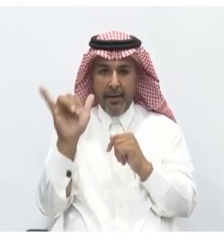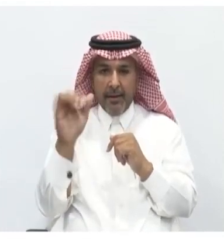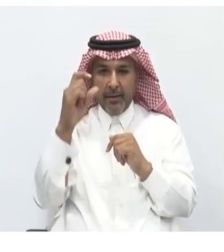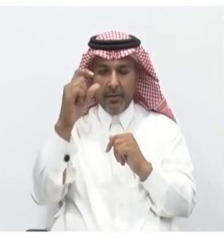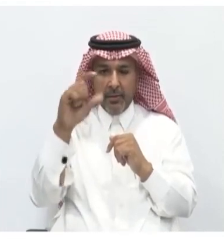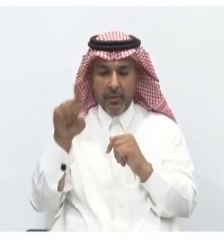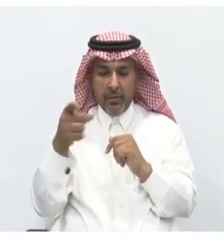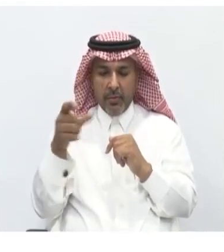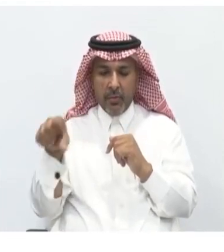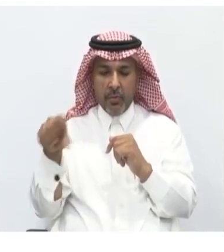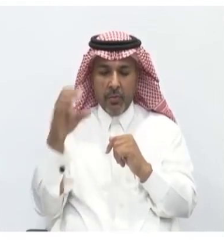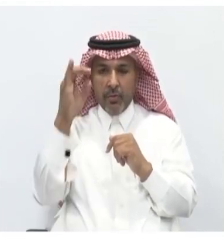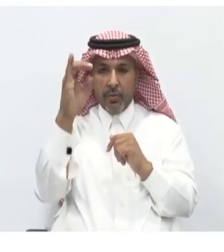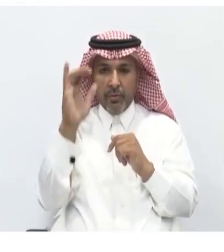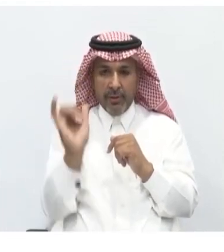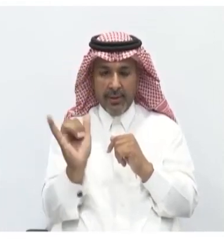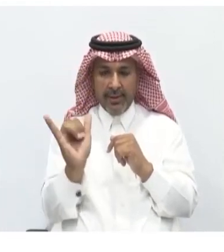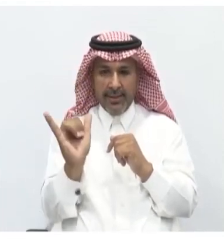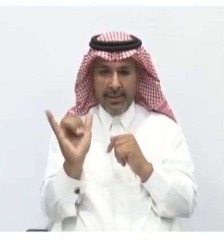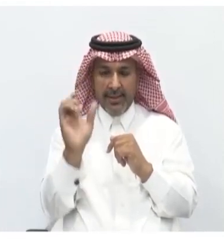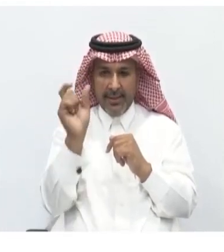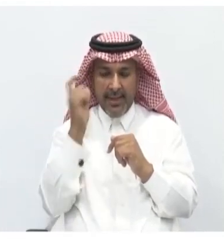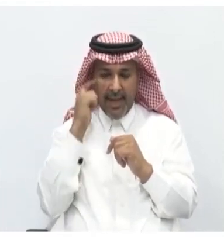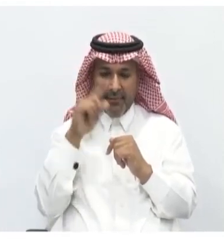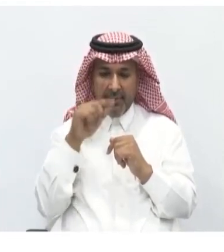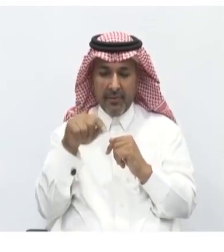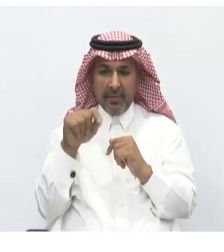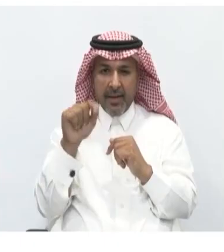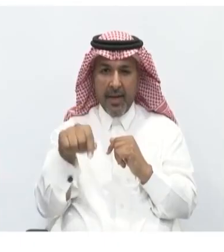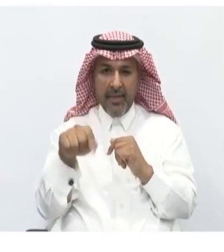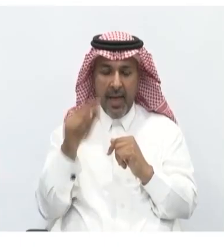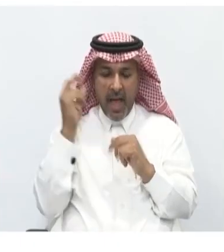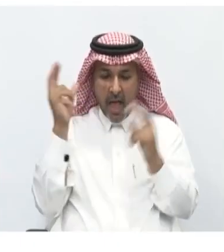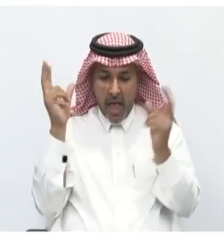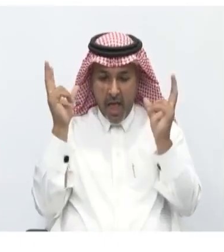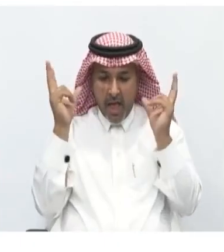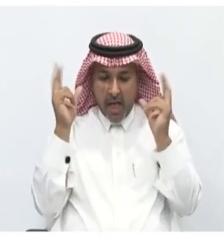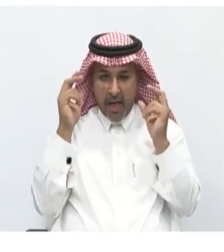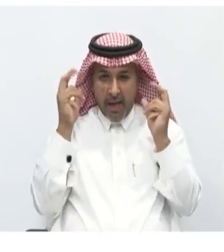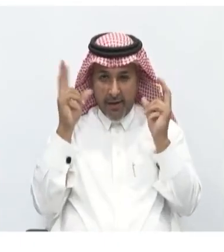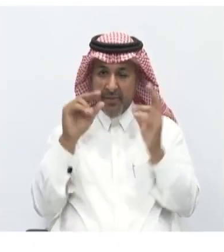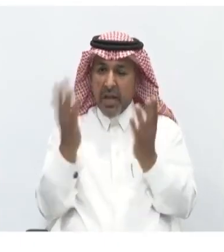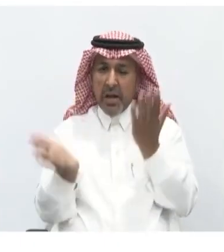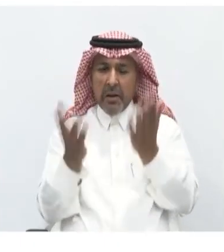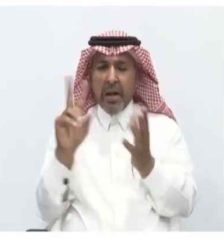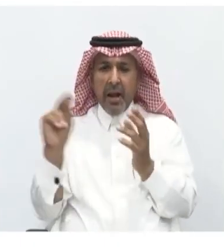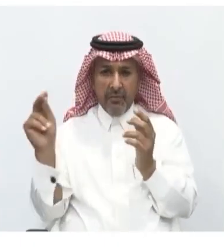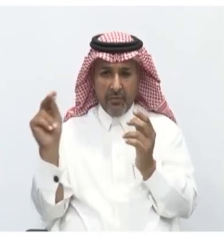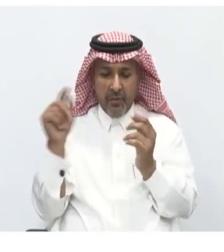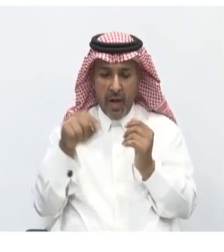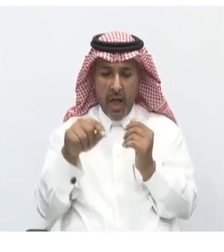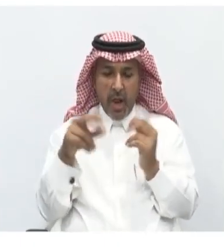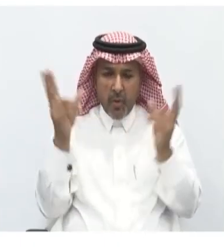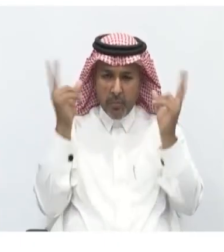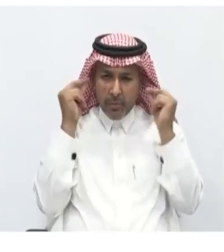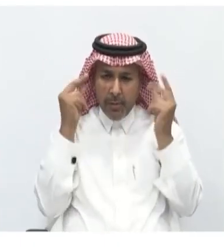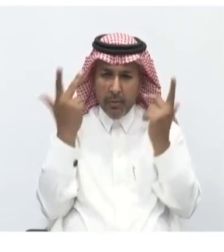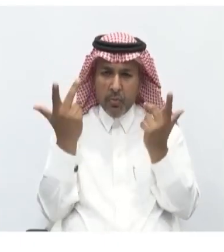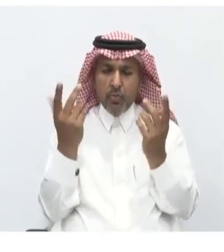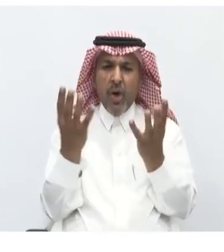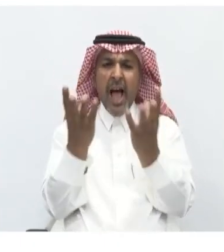الكتله اذا ماذا تعلمنا اليوم المقصود بالحسابات الكيميائيه وتعرف الحسابات الكيميائيه